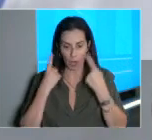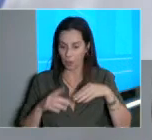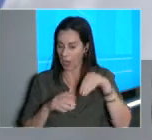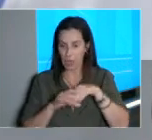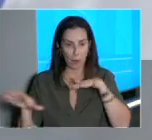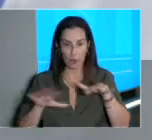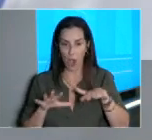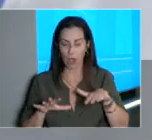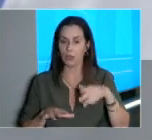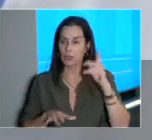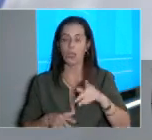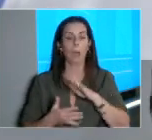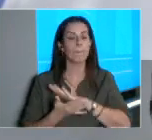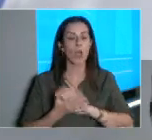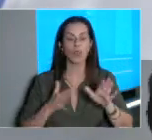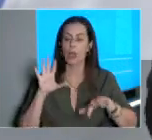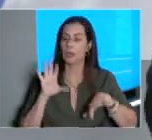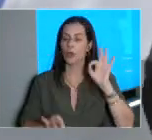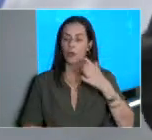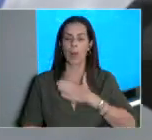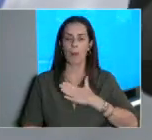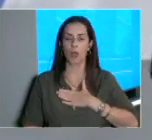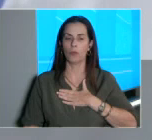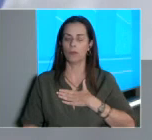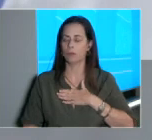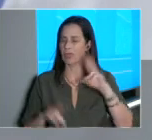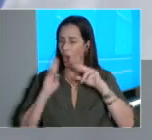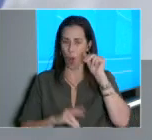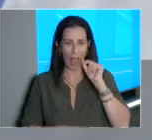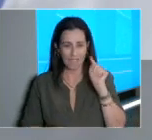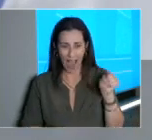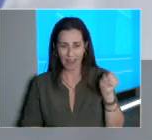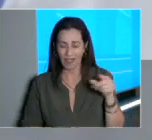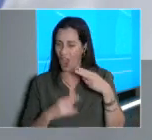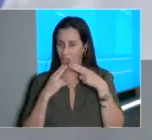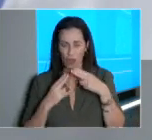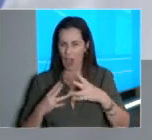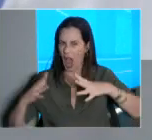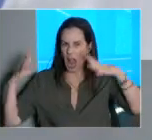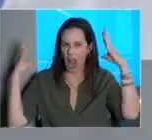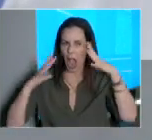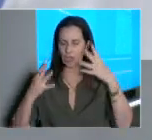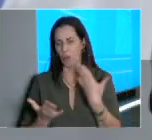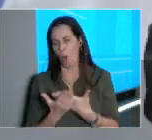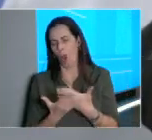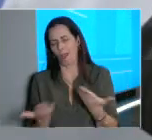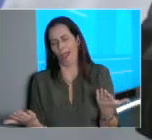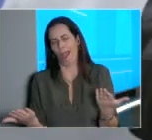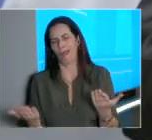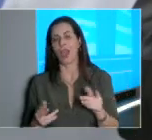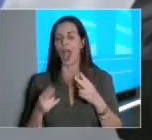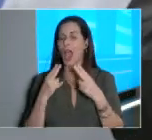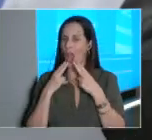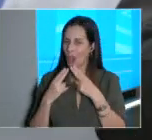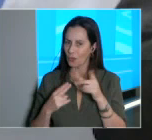חלק מהקואליציה הבאה, צריך פשוט להצביע ישראל ביתנו, כי בכחול לבן התגובה ההיסטרית הזאת מוכיחה בעצם... אלי אבידר, התגובה